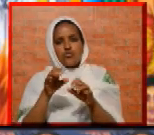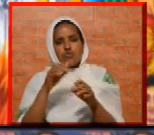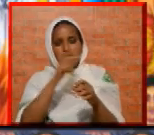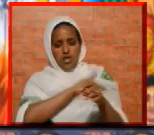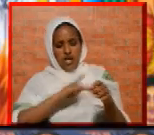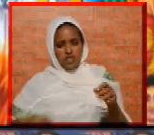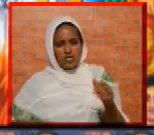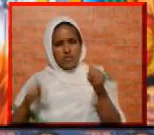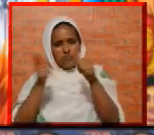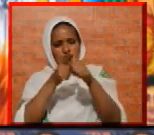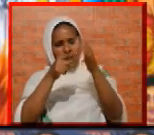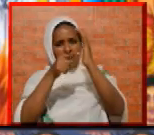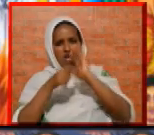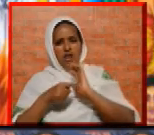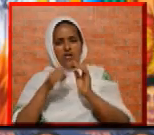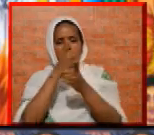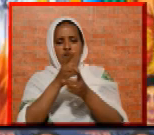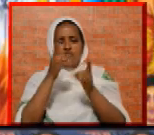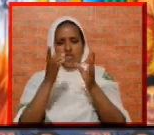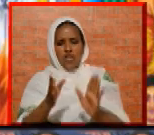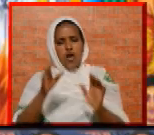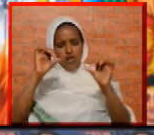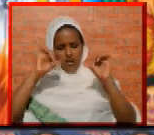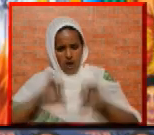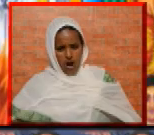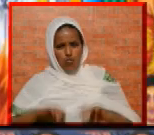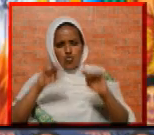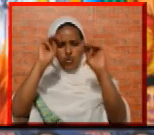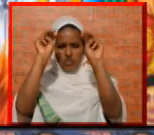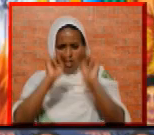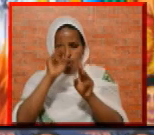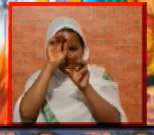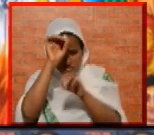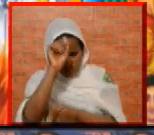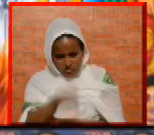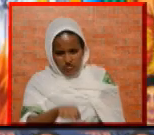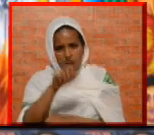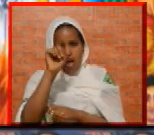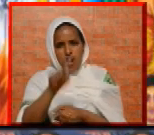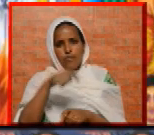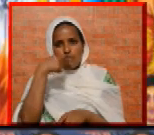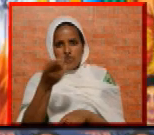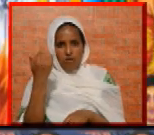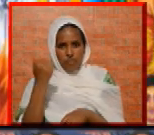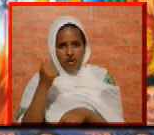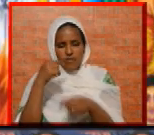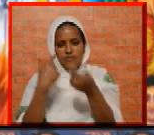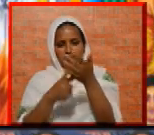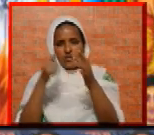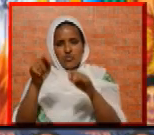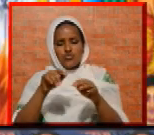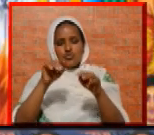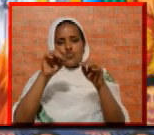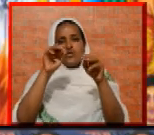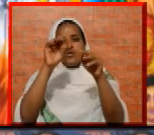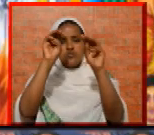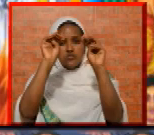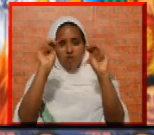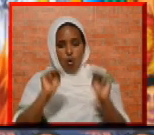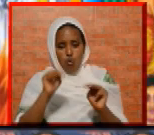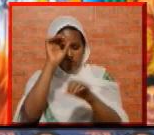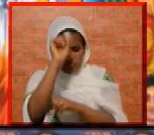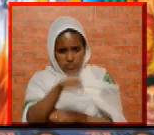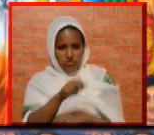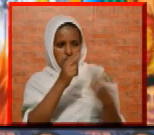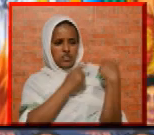የነበሩ አላውያን ነገስታት የመጀመሪያ ጥያቄያቸው ፈጣሪያቸውን ካዱ ለጣዖት ስገዱ የሚል ነው። ፈጣሪውን የካደ ለጣዖት የሰገደ